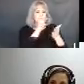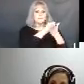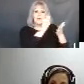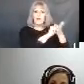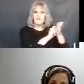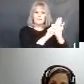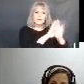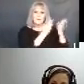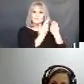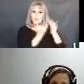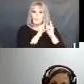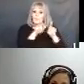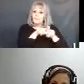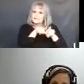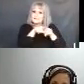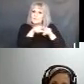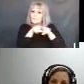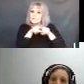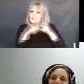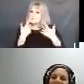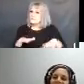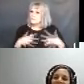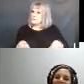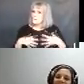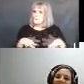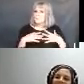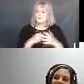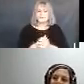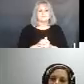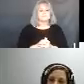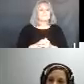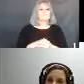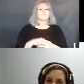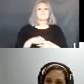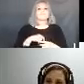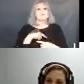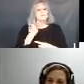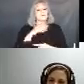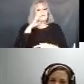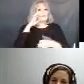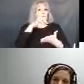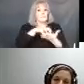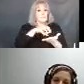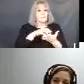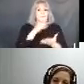Ek moes eindelijk een tellingkaartjie gehad, dit is fantastisch. Ok,